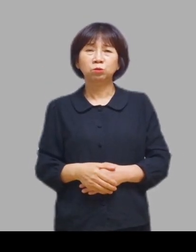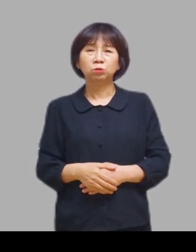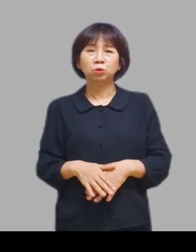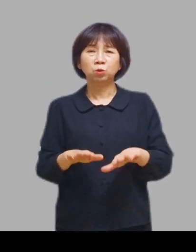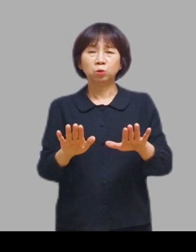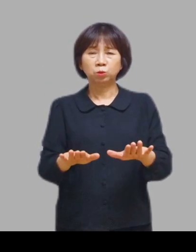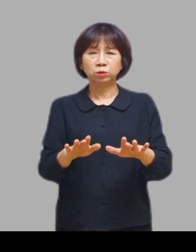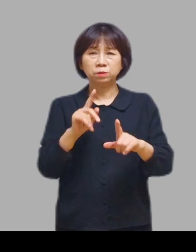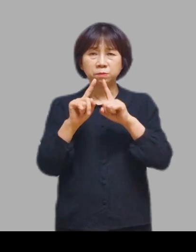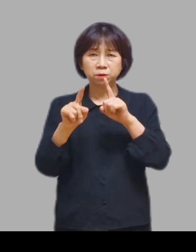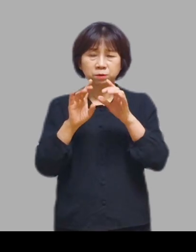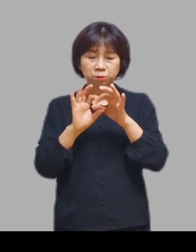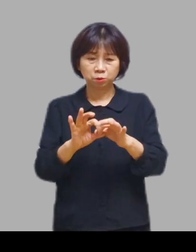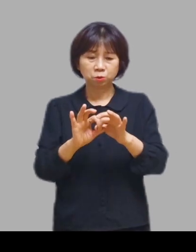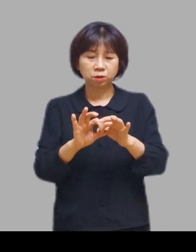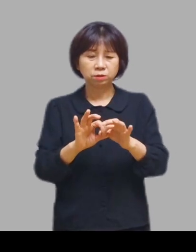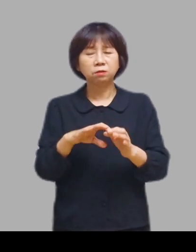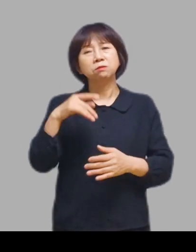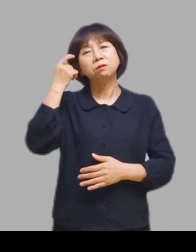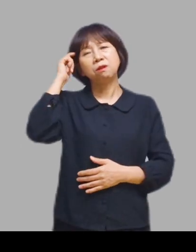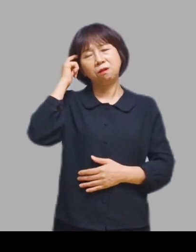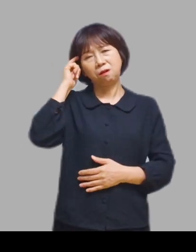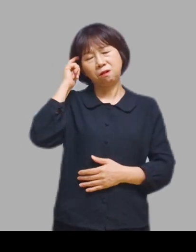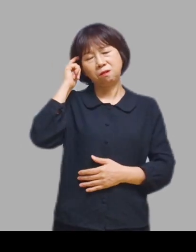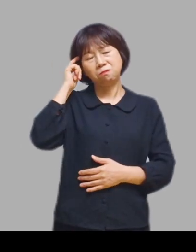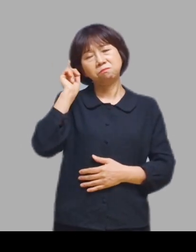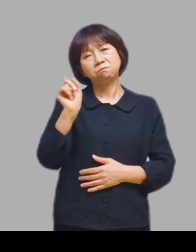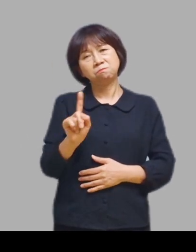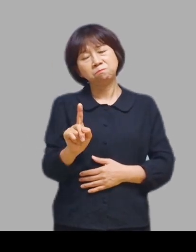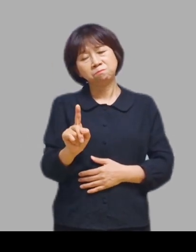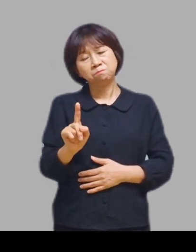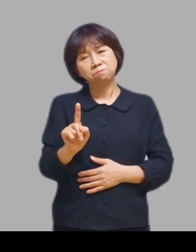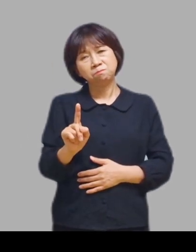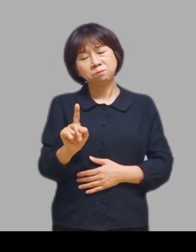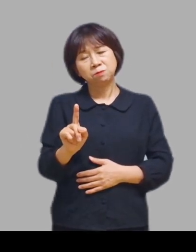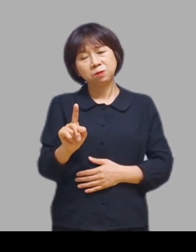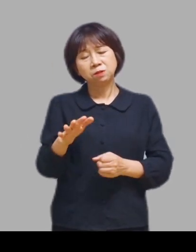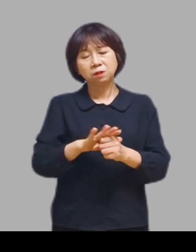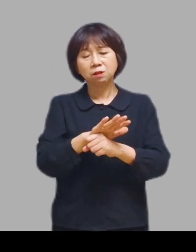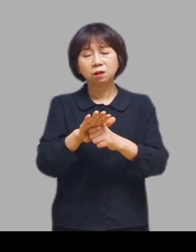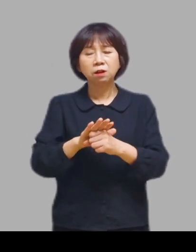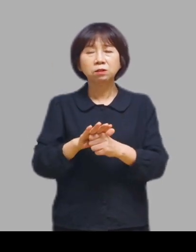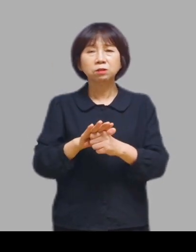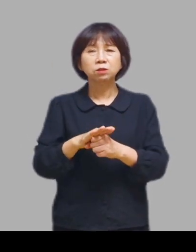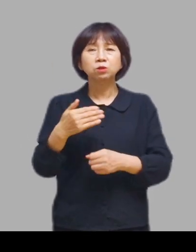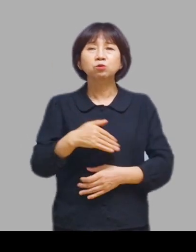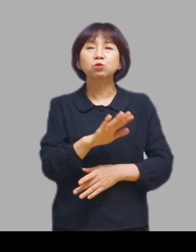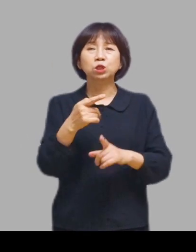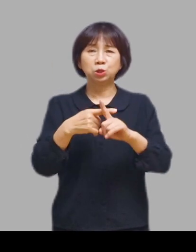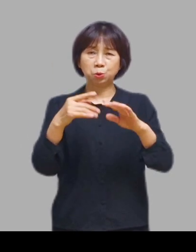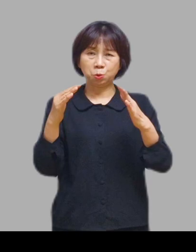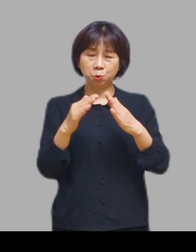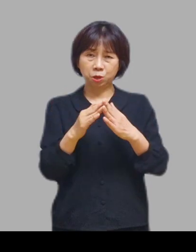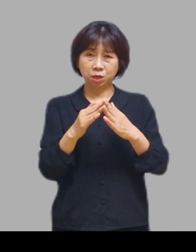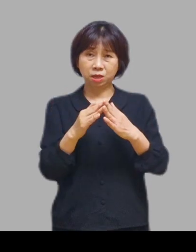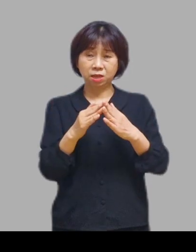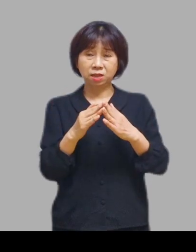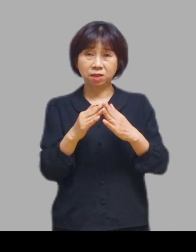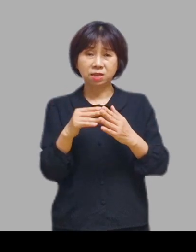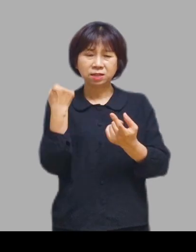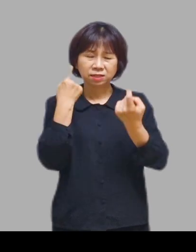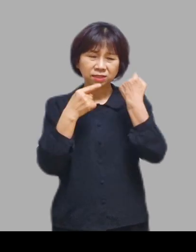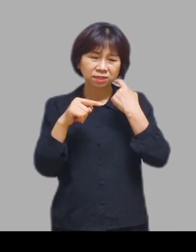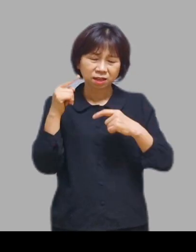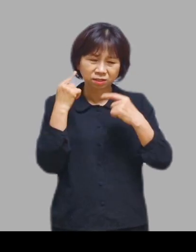오늘 이 말씀을 통해 우리는 생각해 보아야 합니다. 사랑하는 우리 교회는 상처를 주는 사람들이 모인